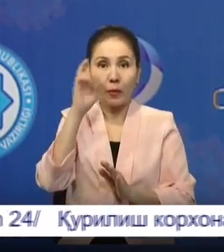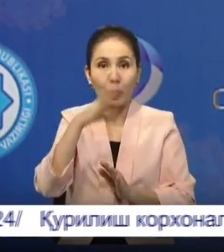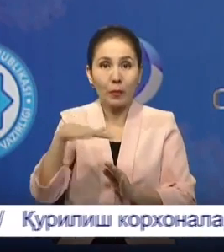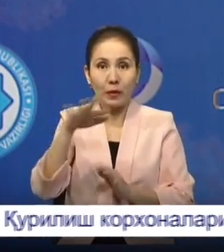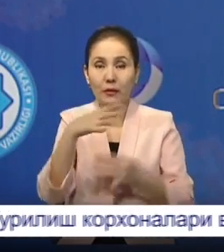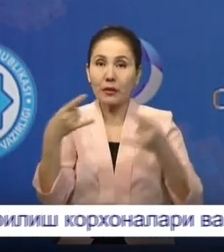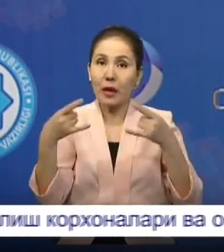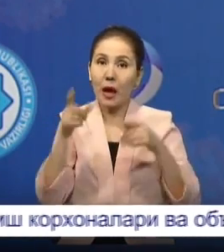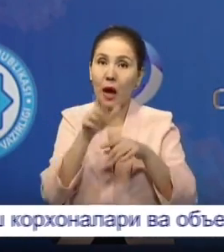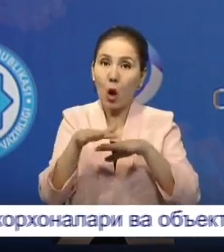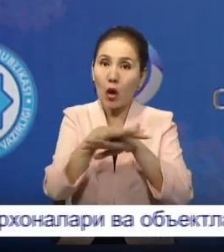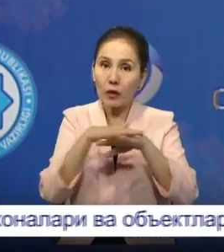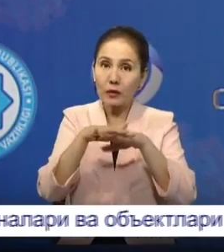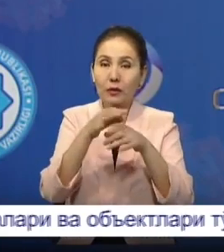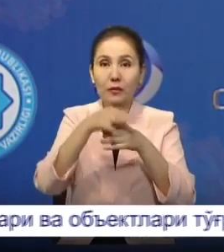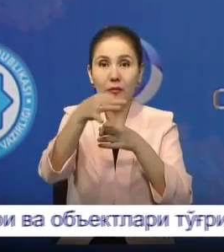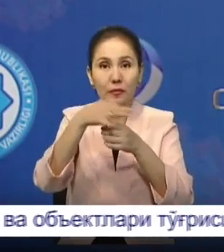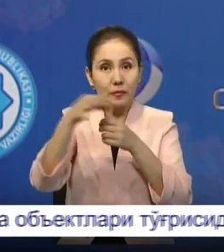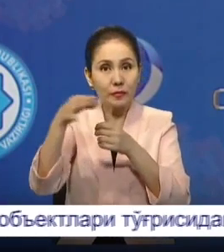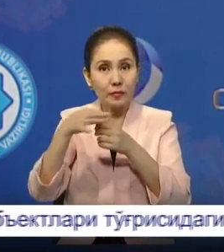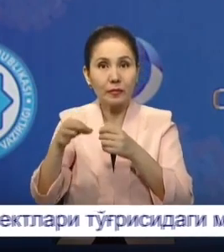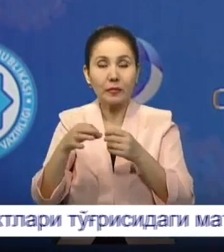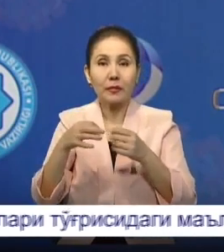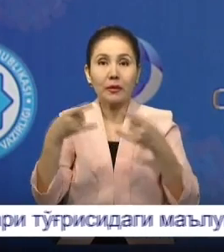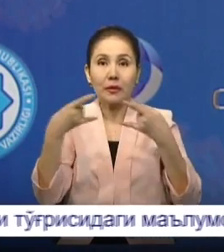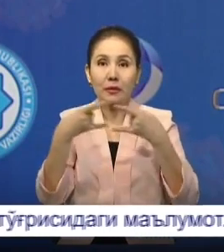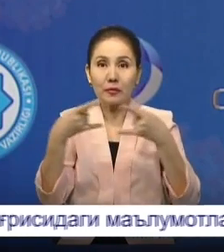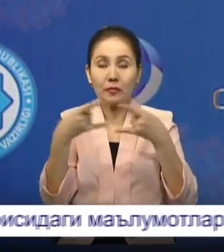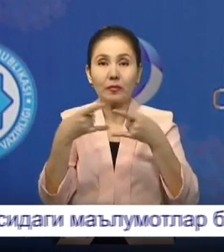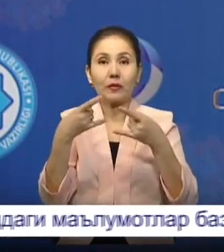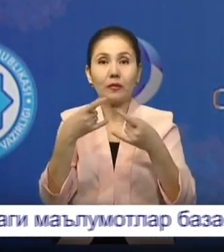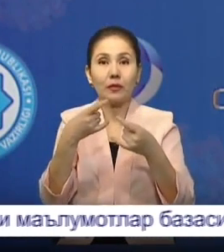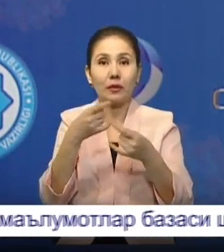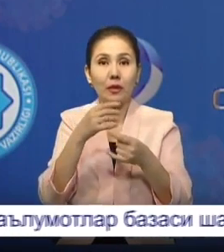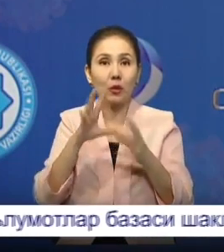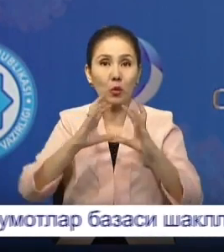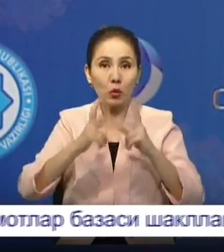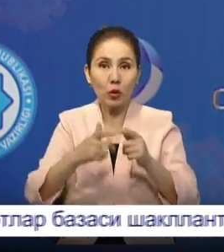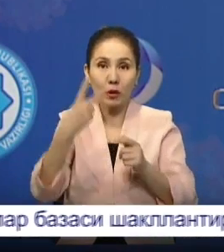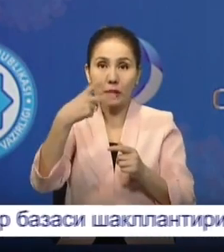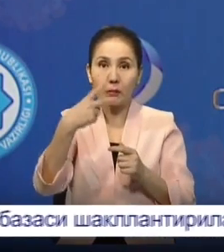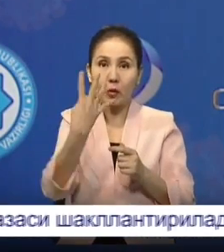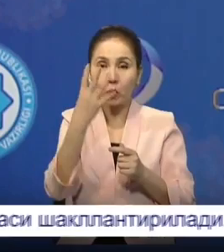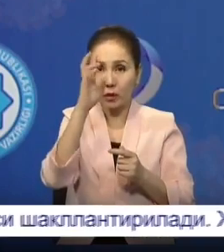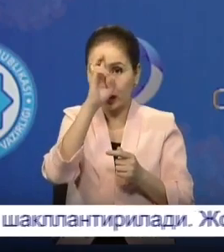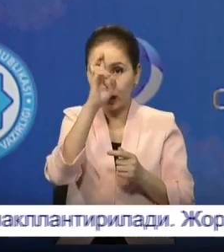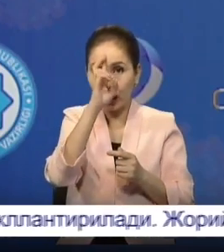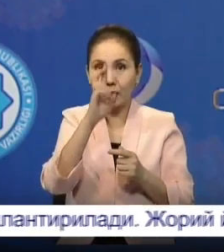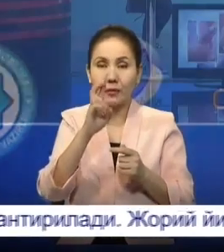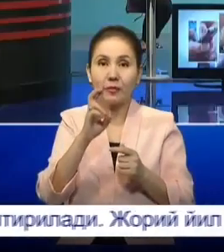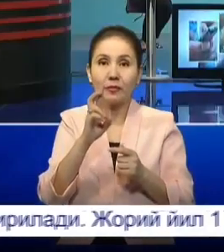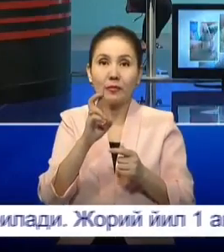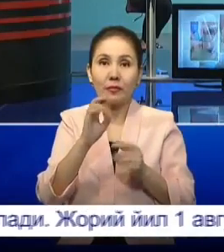aholisini, jumladan olis aholi punktlarini raqamli signal bilan to'liq qamrab oluvchi va dunyoning 24 ta davlatida sun'iy yo'ldosh